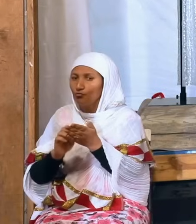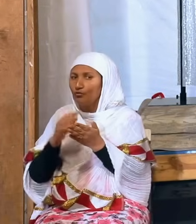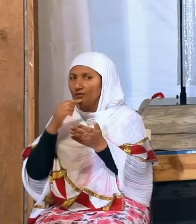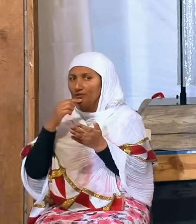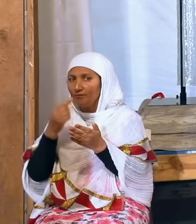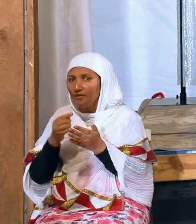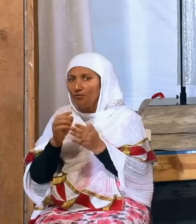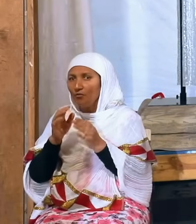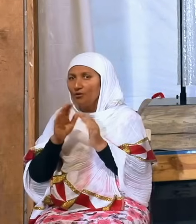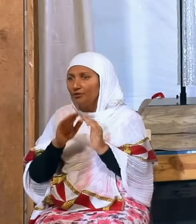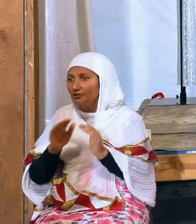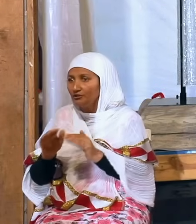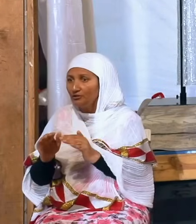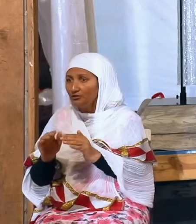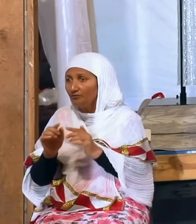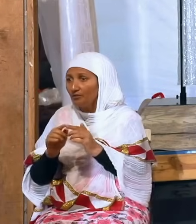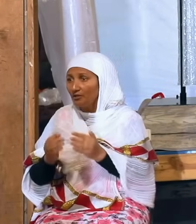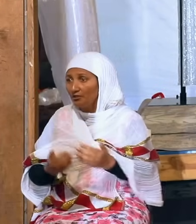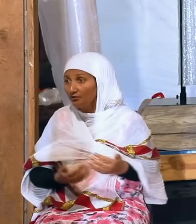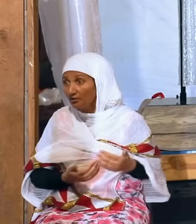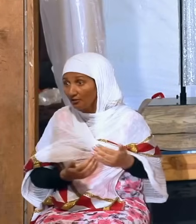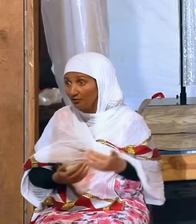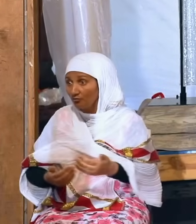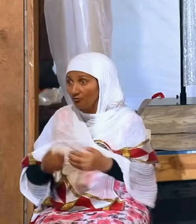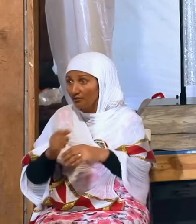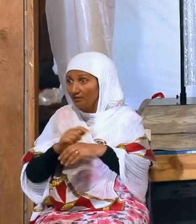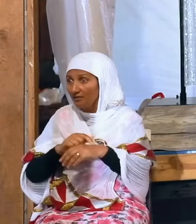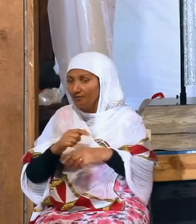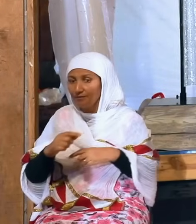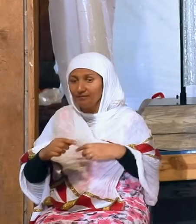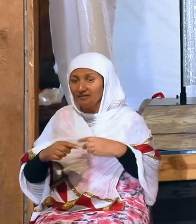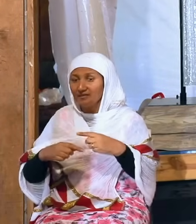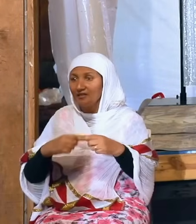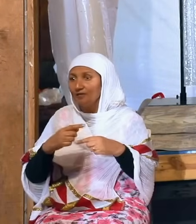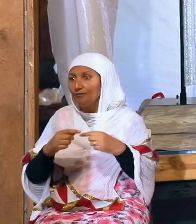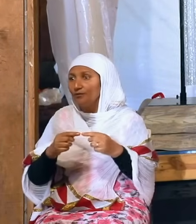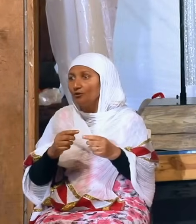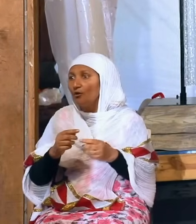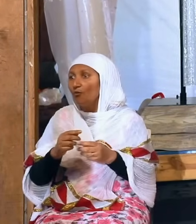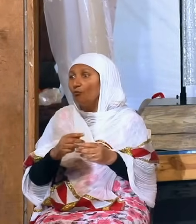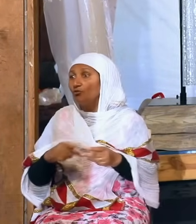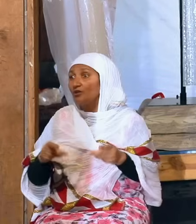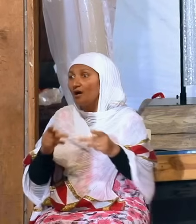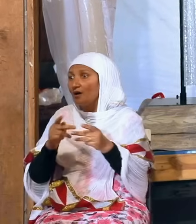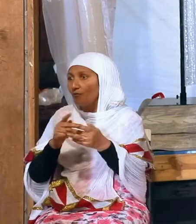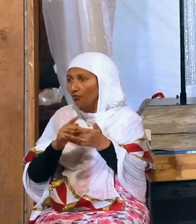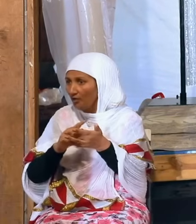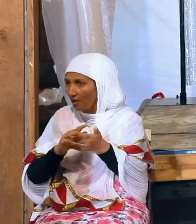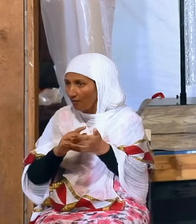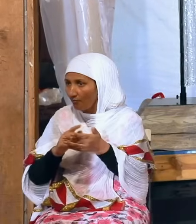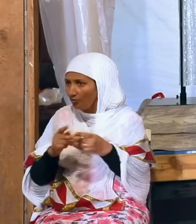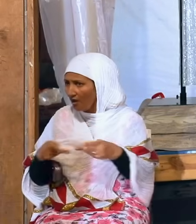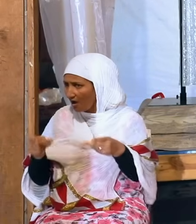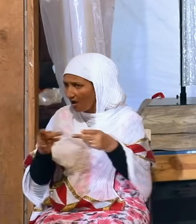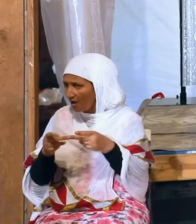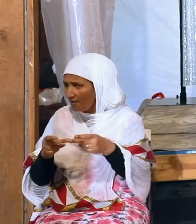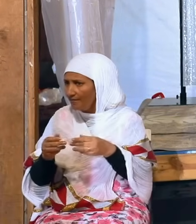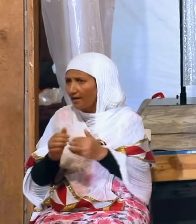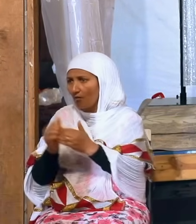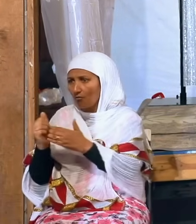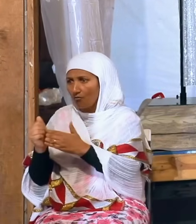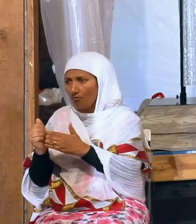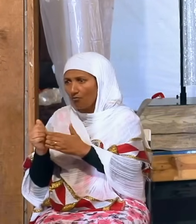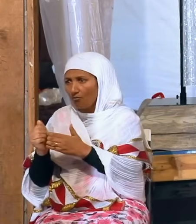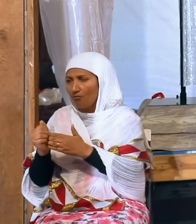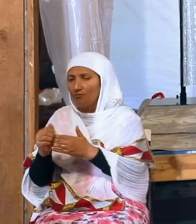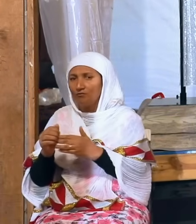ጊዜ ወደሚሄድበት መንገድ መራው በሸመገለም ጊዜ ከርሱ ፈቀቅ አይልም ነው የሚለው መጽሐፈ ምሳሌ እና አሁን ይሄ